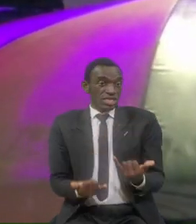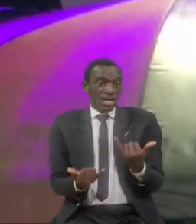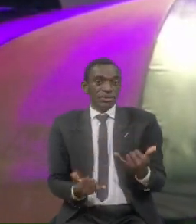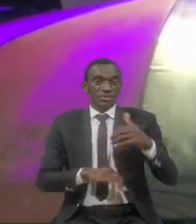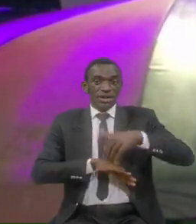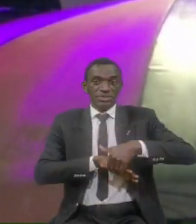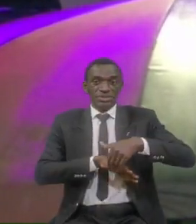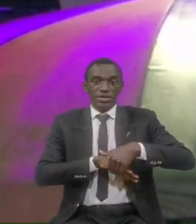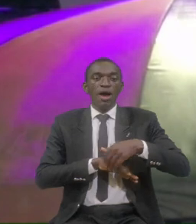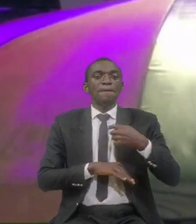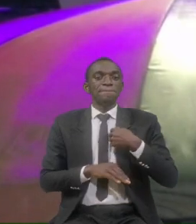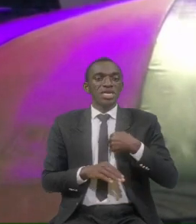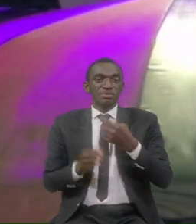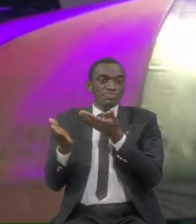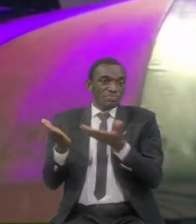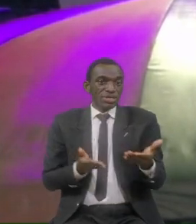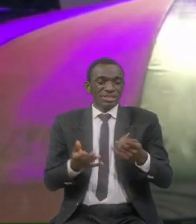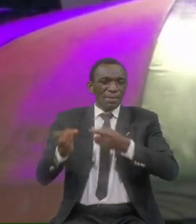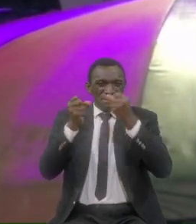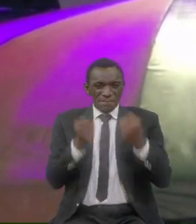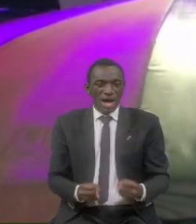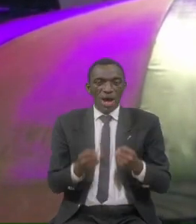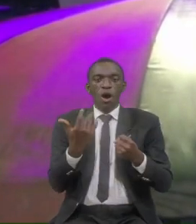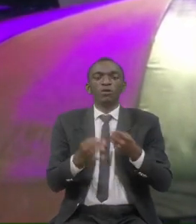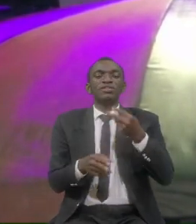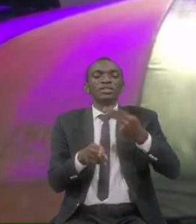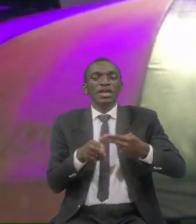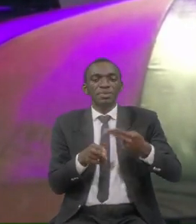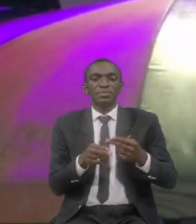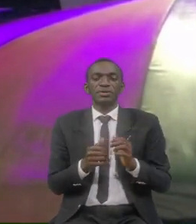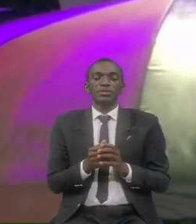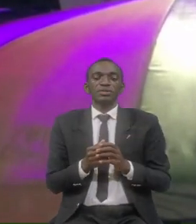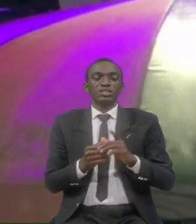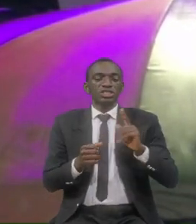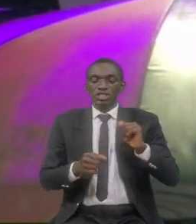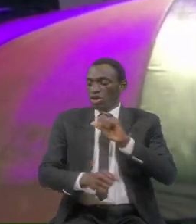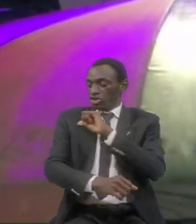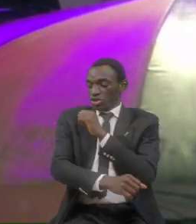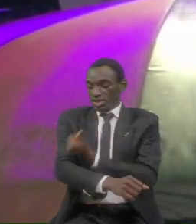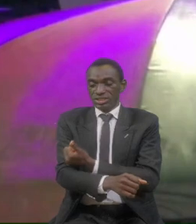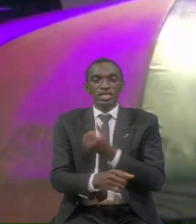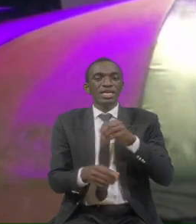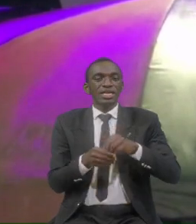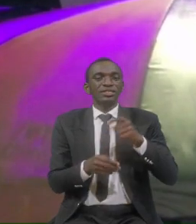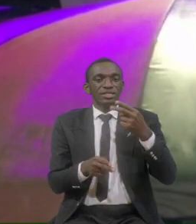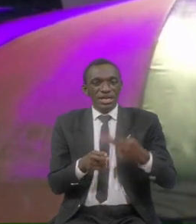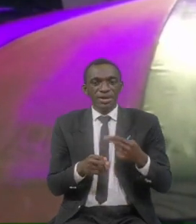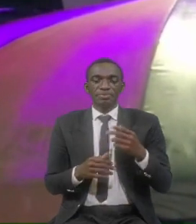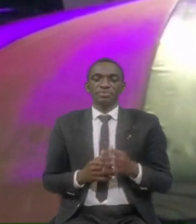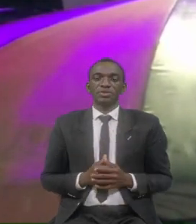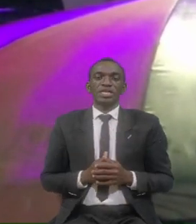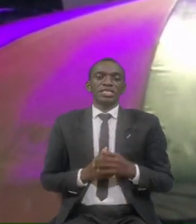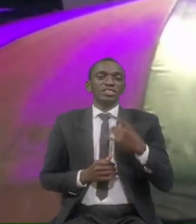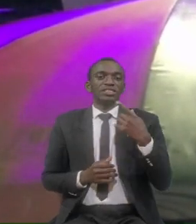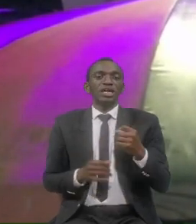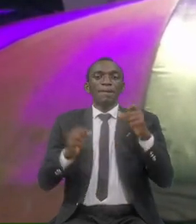the power of the name. Akong dal-on ang gahom sa pangalan. The authority in the name. Ang otoridad sa pangalan. The possibilities